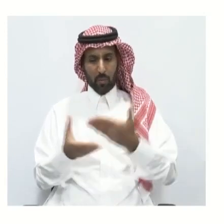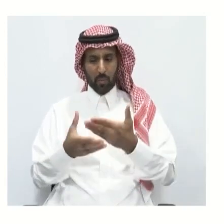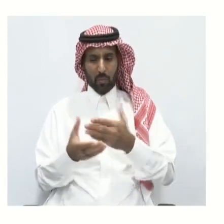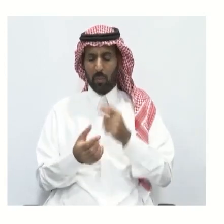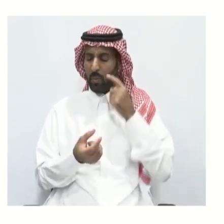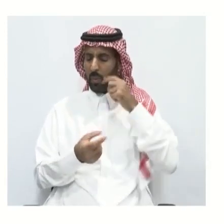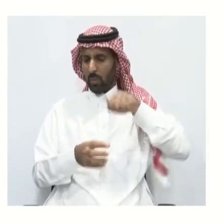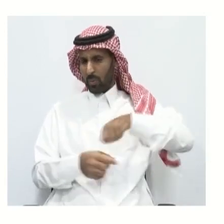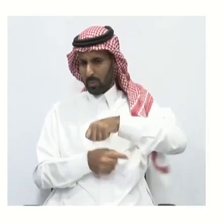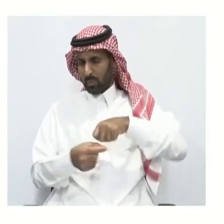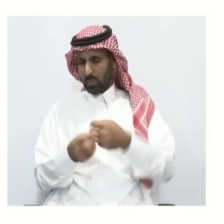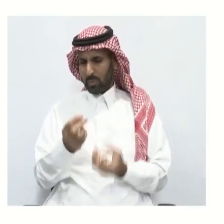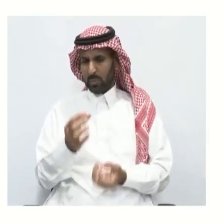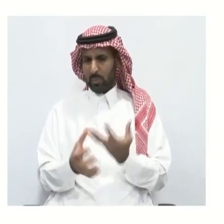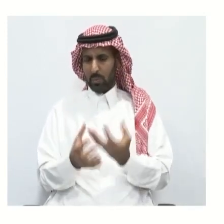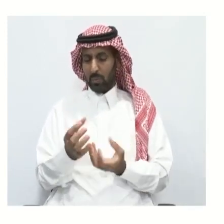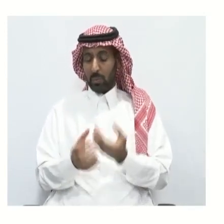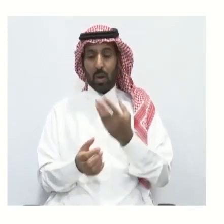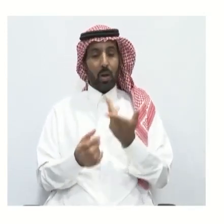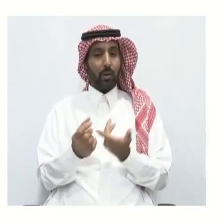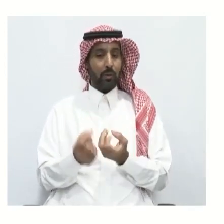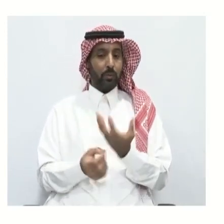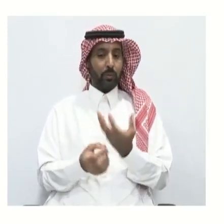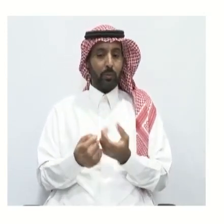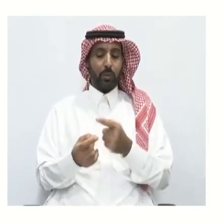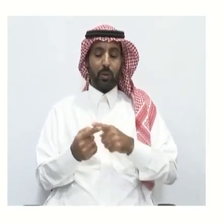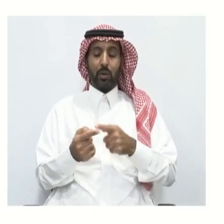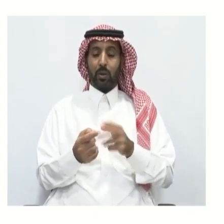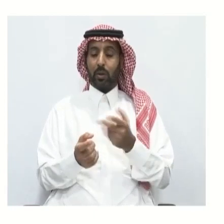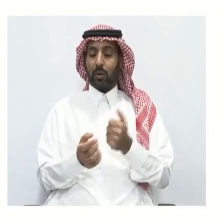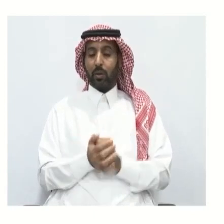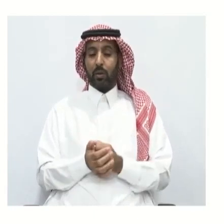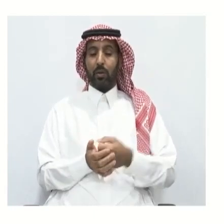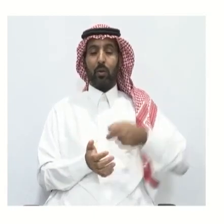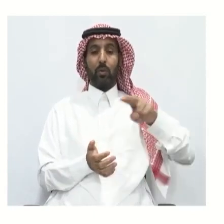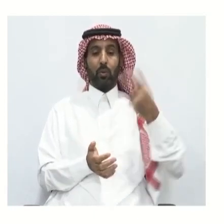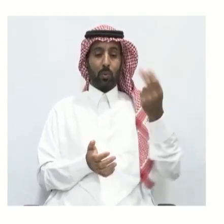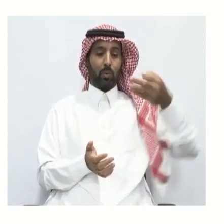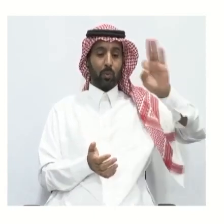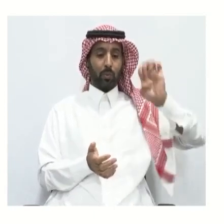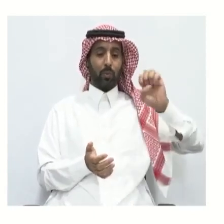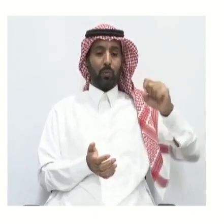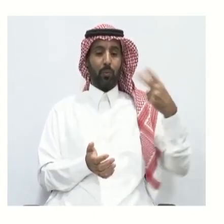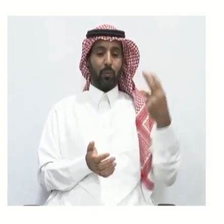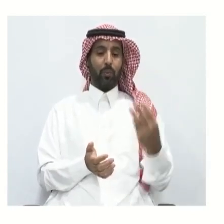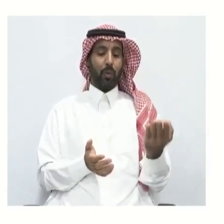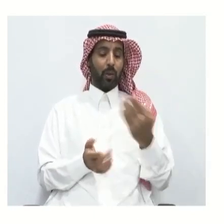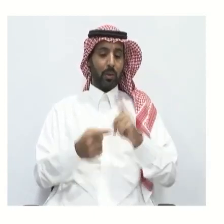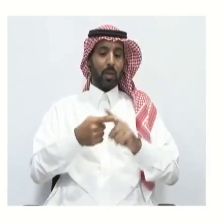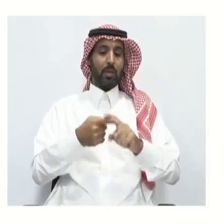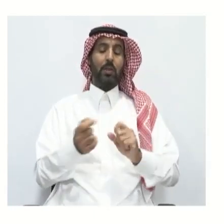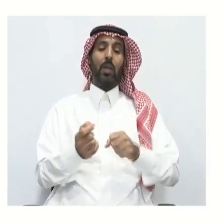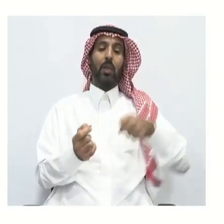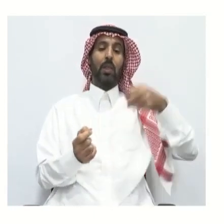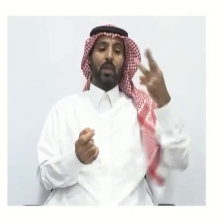المزيج للحصول على كبريتيد الحديد حسب المعادله حديد مع ثلاثه من الكبريت سيعطيني الكبريتيد الحديد فما